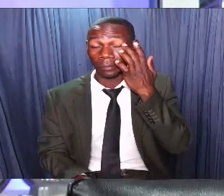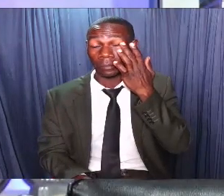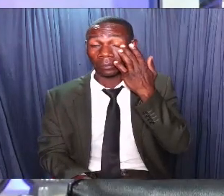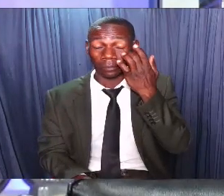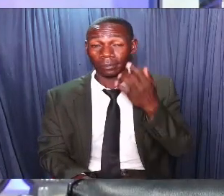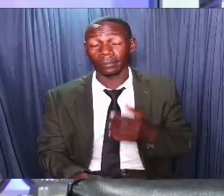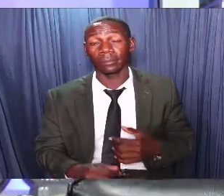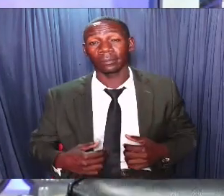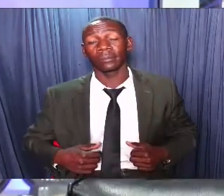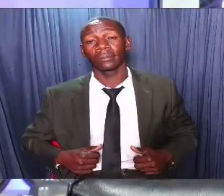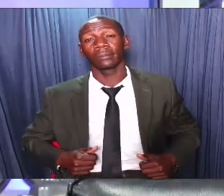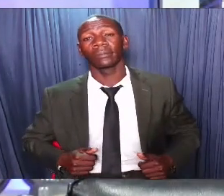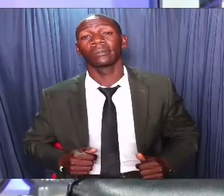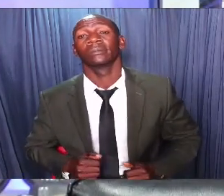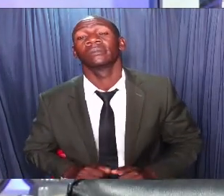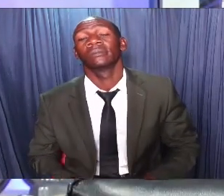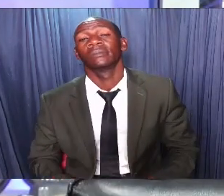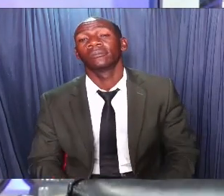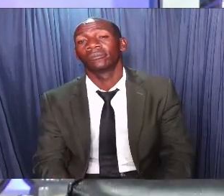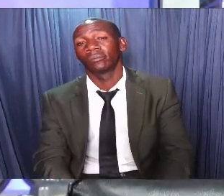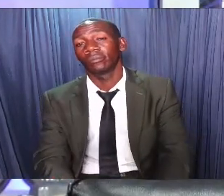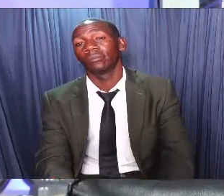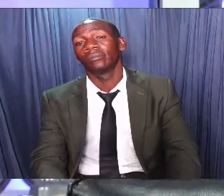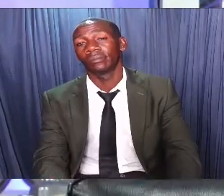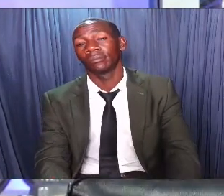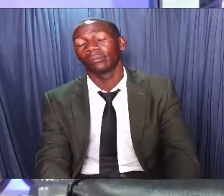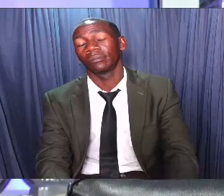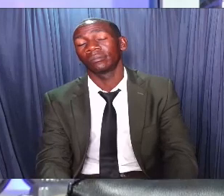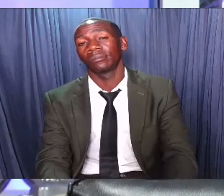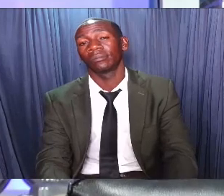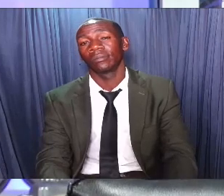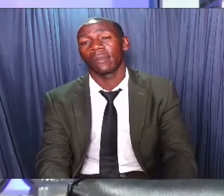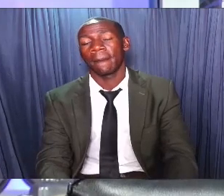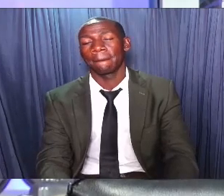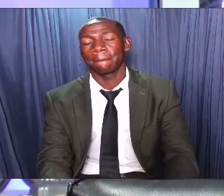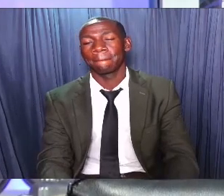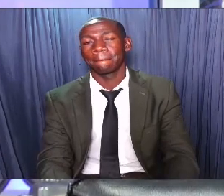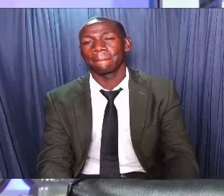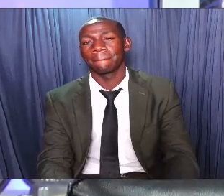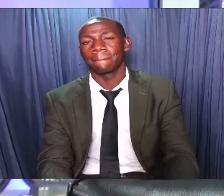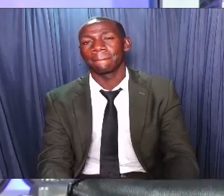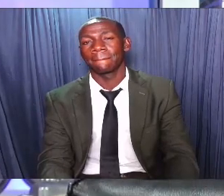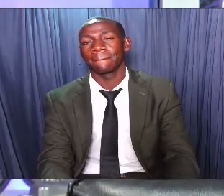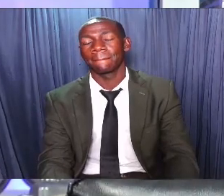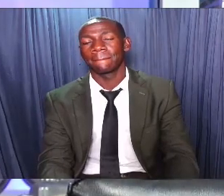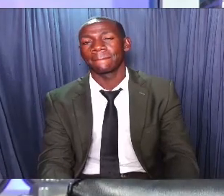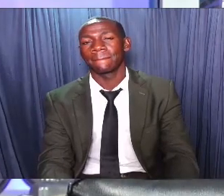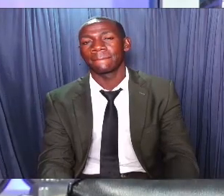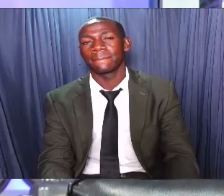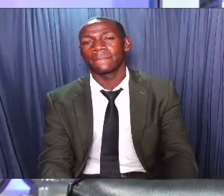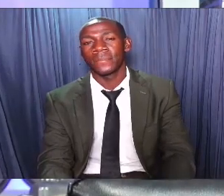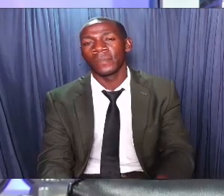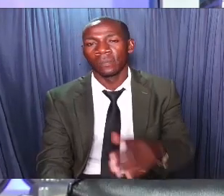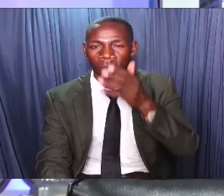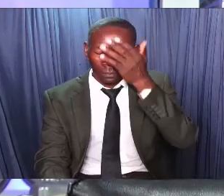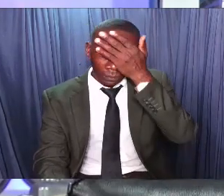So Jesus came again into Cana of Galilee where he made the water wine, and there was a certain nobleman